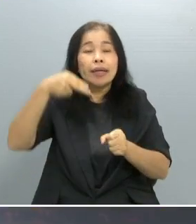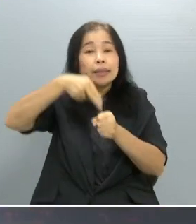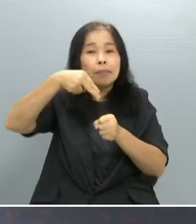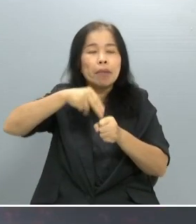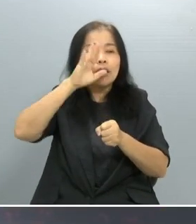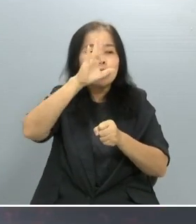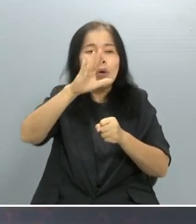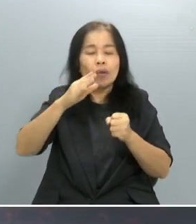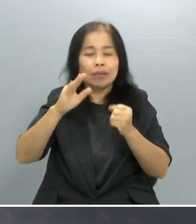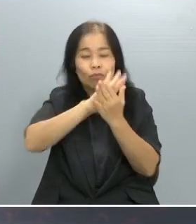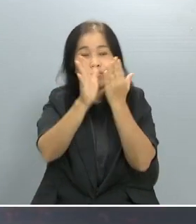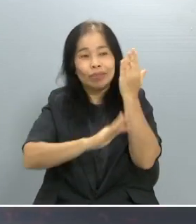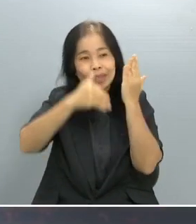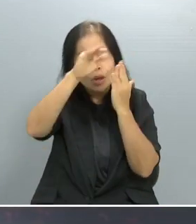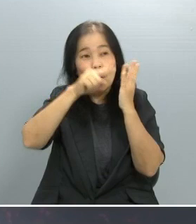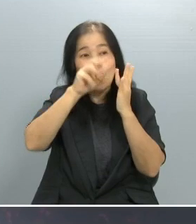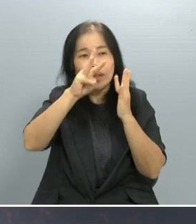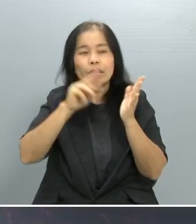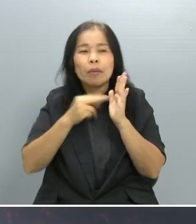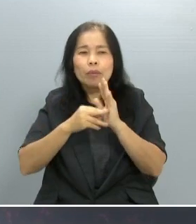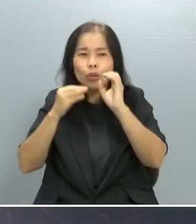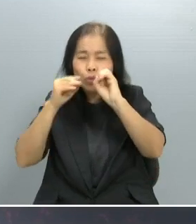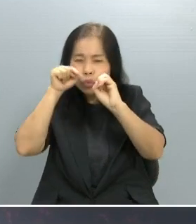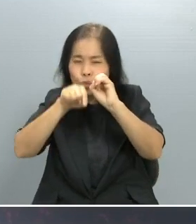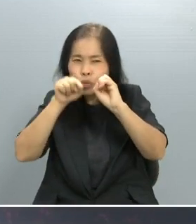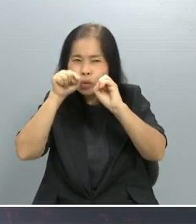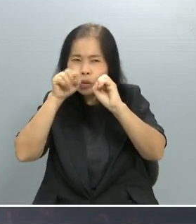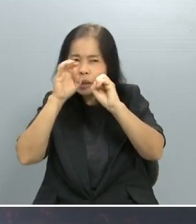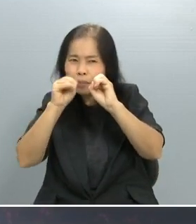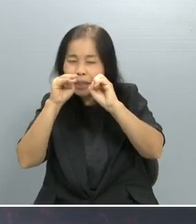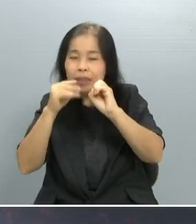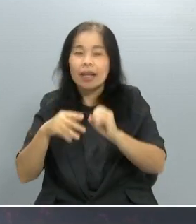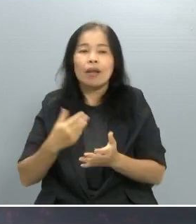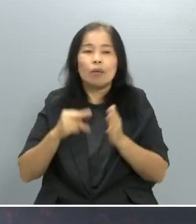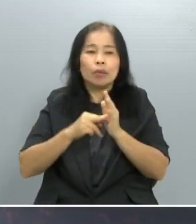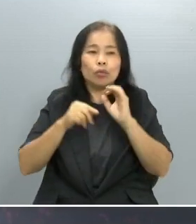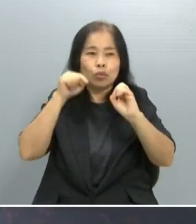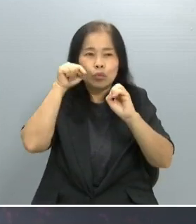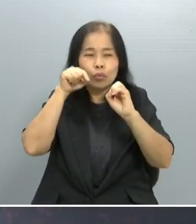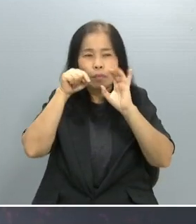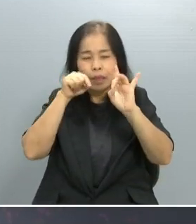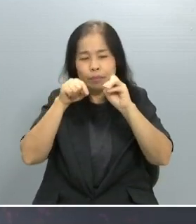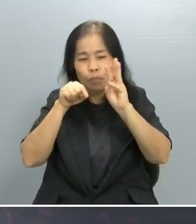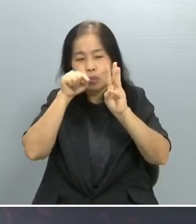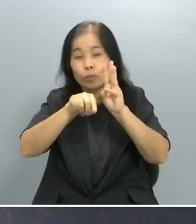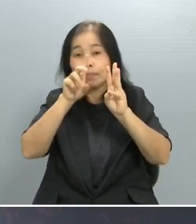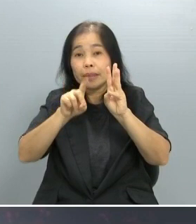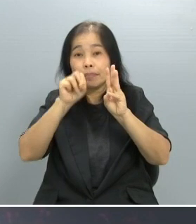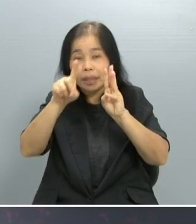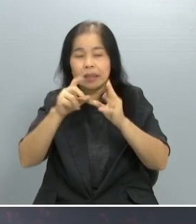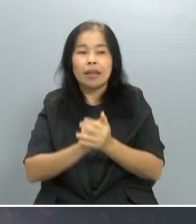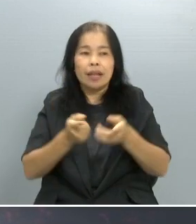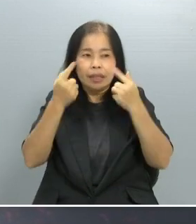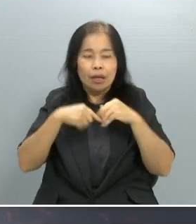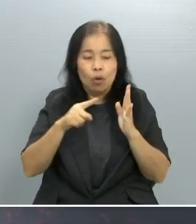ปิตลาดเพิ่มขึ 41 pathogens หรอเป็ 0.5% ค่ะปิดไปที่ 86.81 ดอลล่าส่บเรลส่วน West Texas